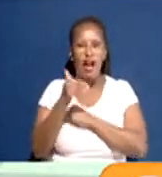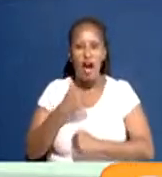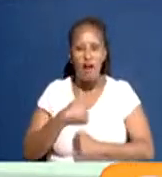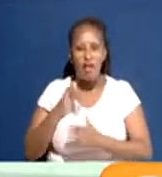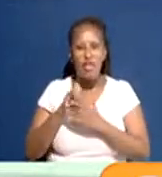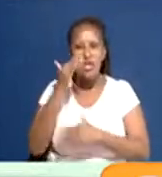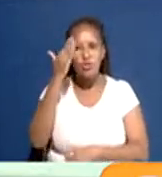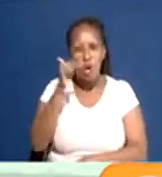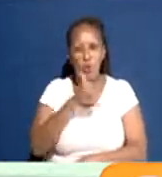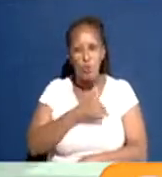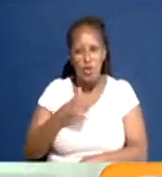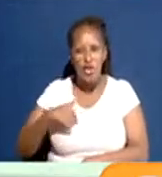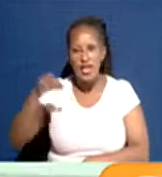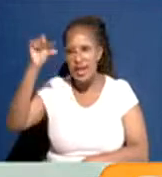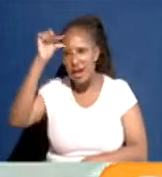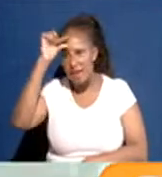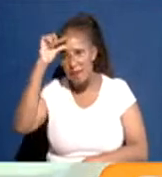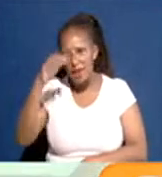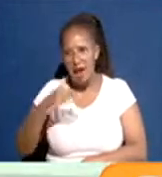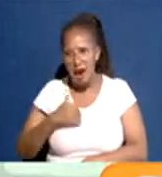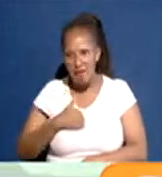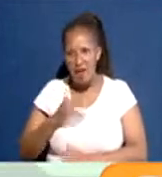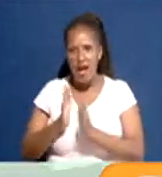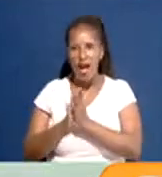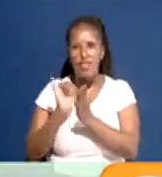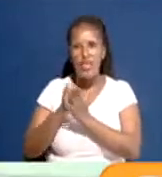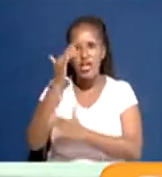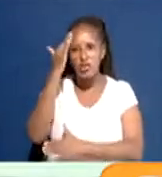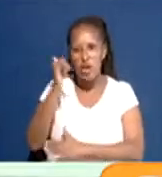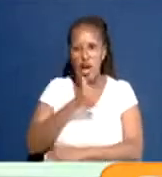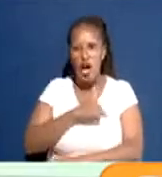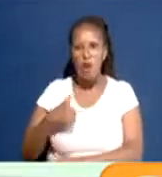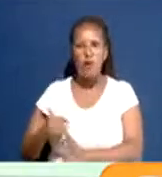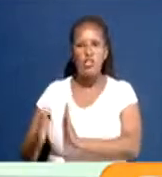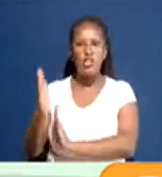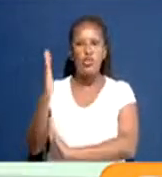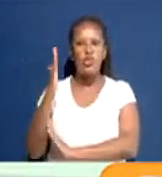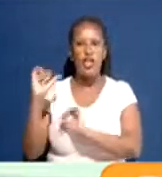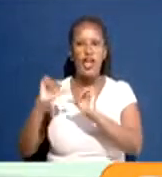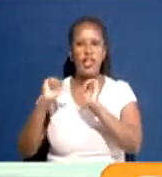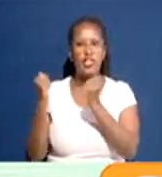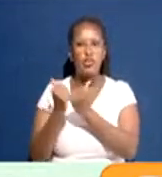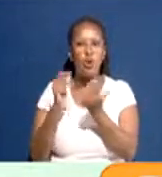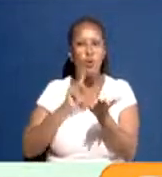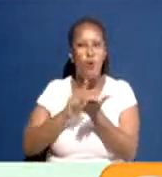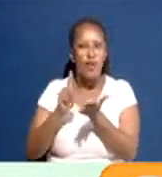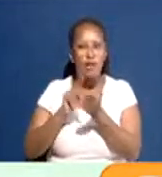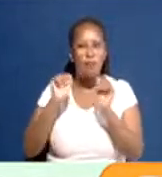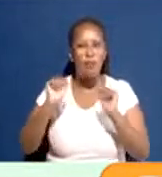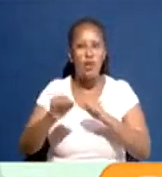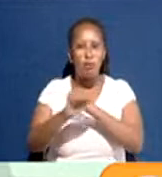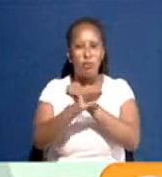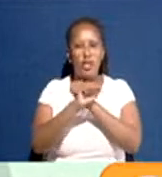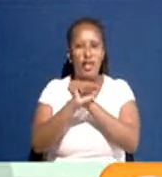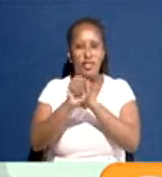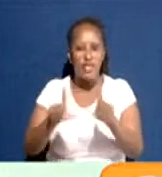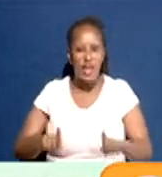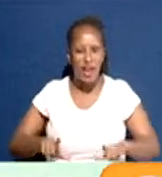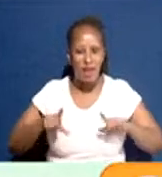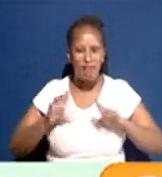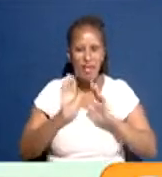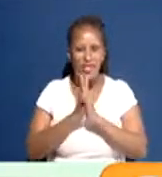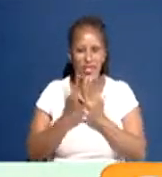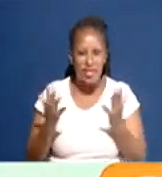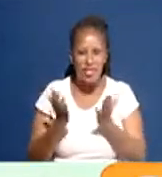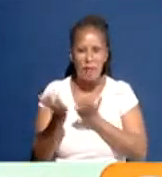why we have a government, and that is why our security agencies are paid to protect the lives, the property,